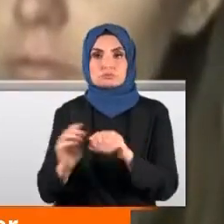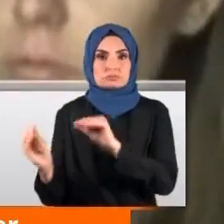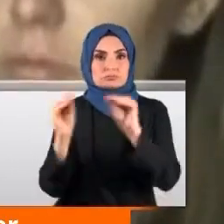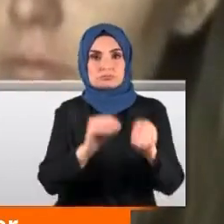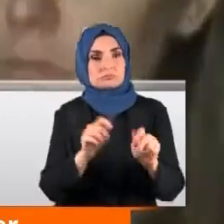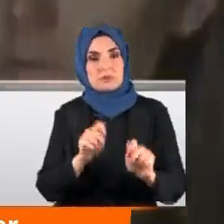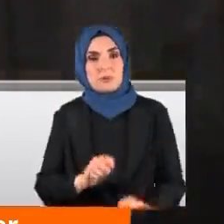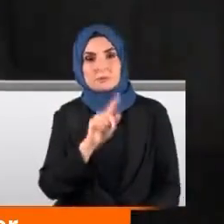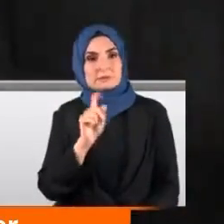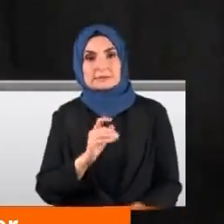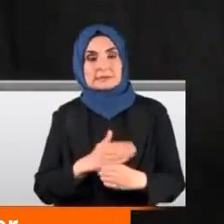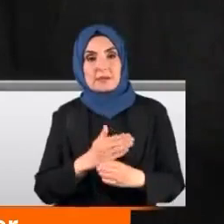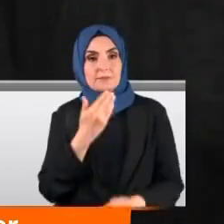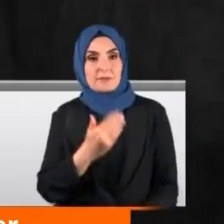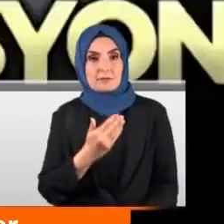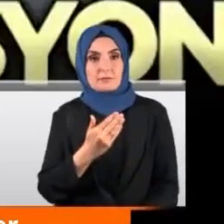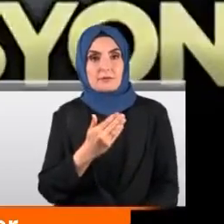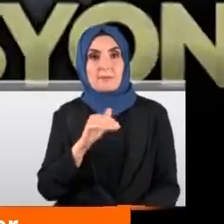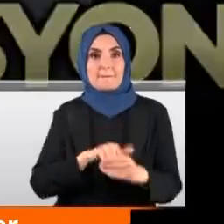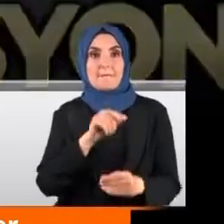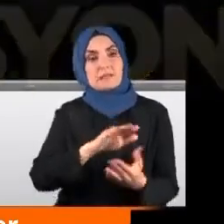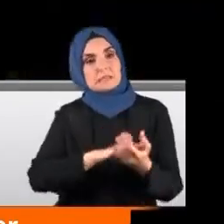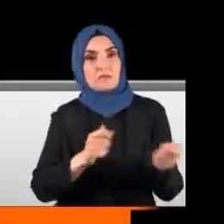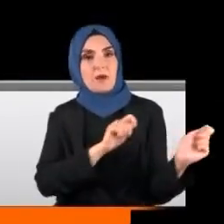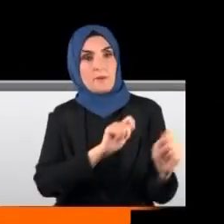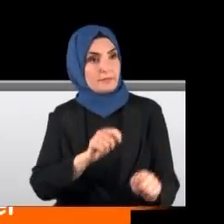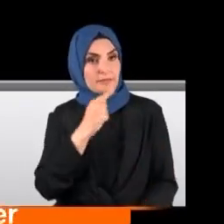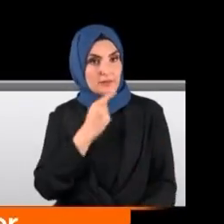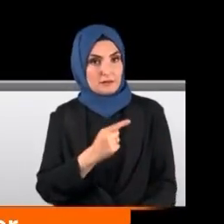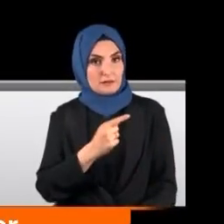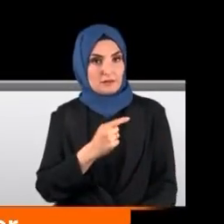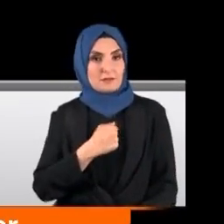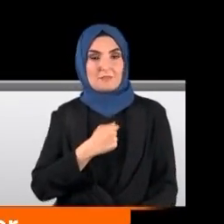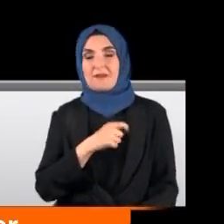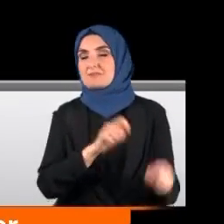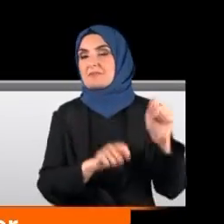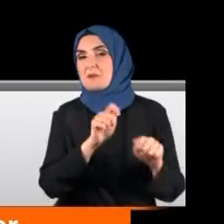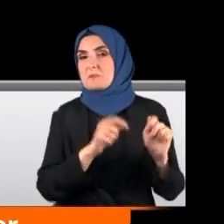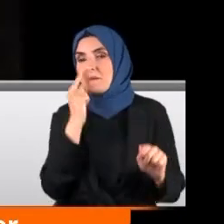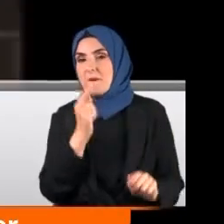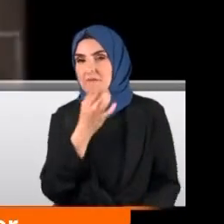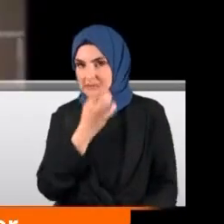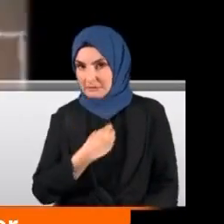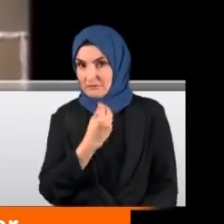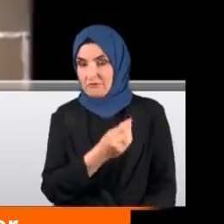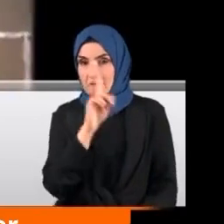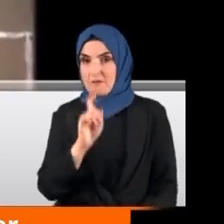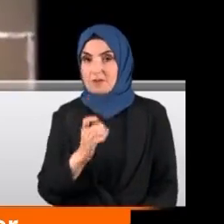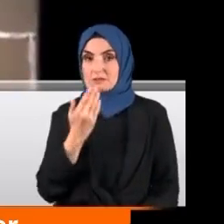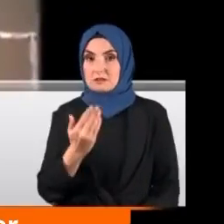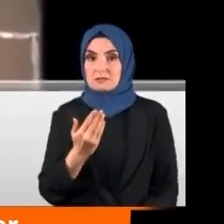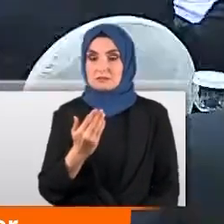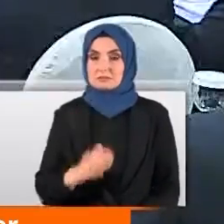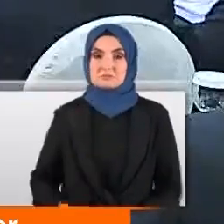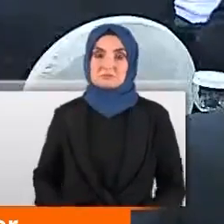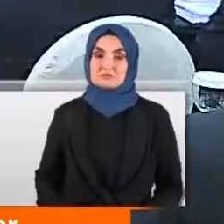üzerine kendisini partiden istifa ettirdiniz? Göz mü yumsaydık? Daha da operasyon yaptığımız PKK'lı CHP'li belediyede çalışınca sırtımızı